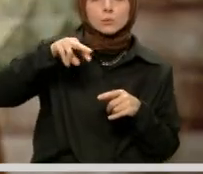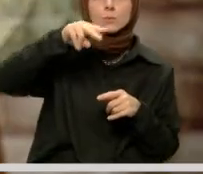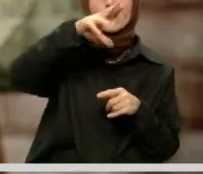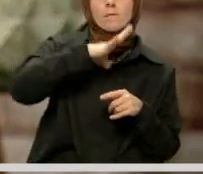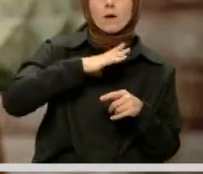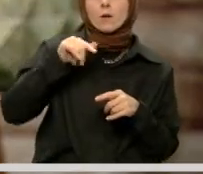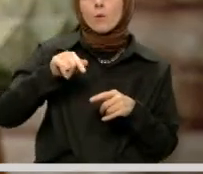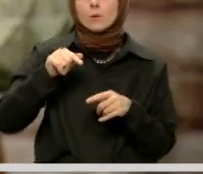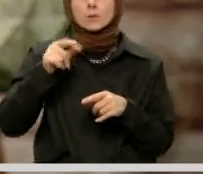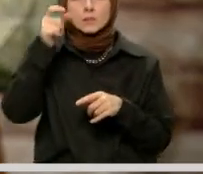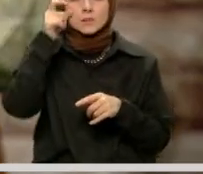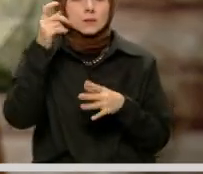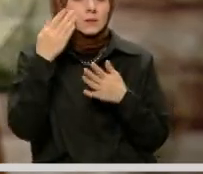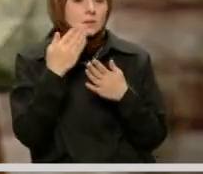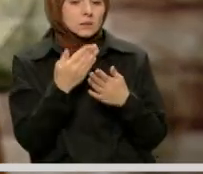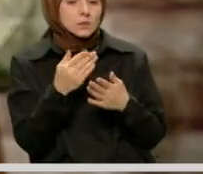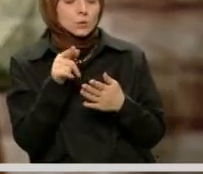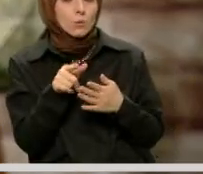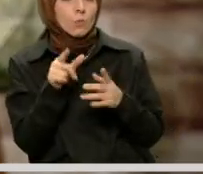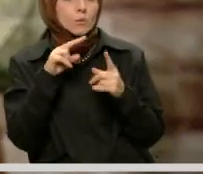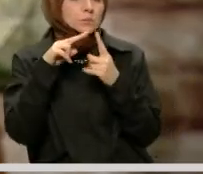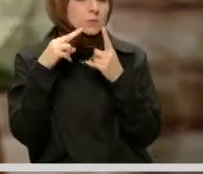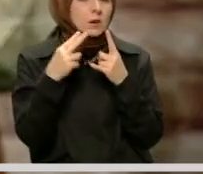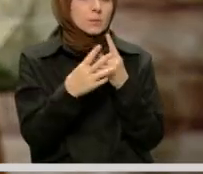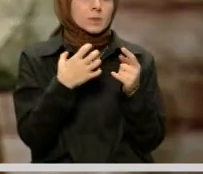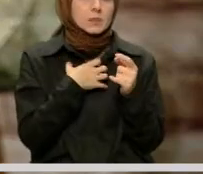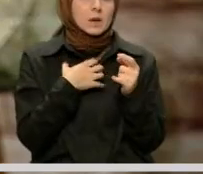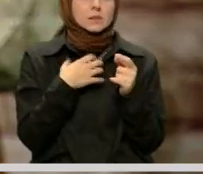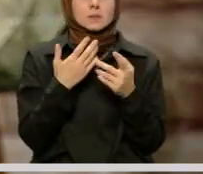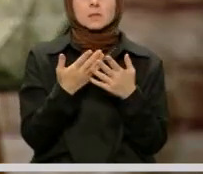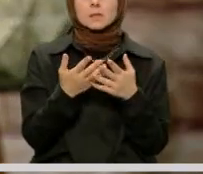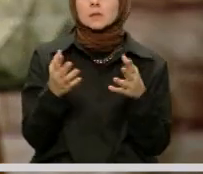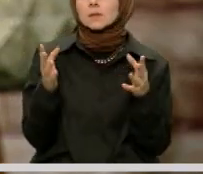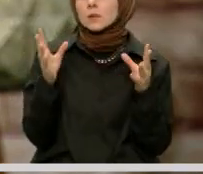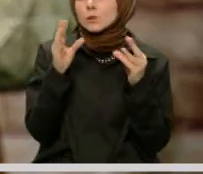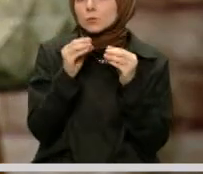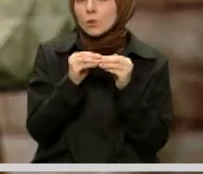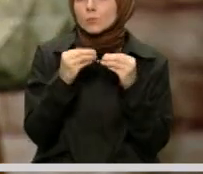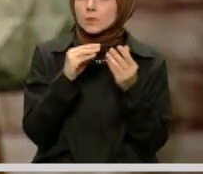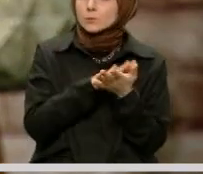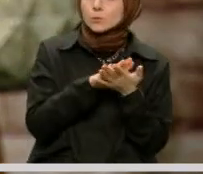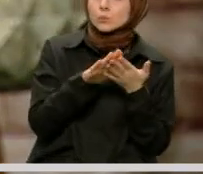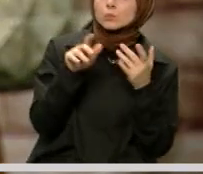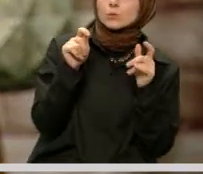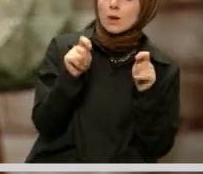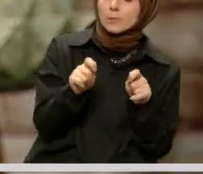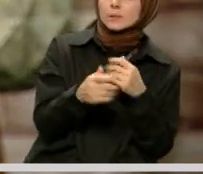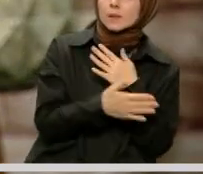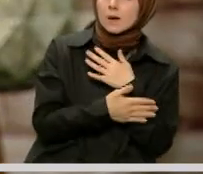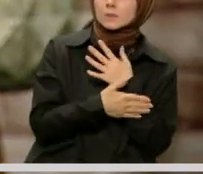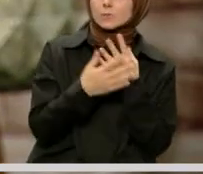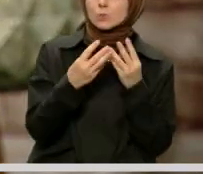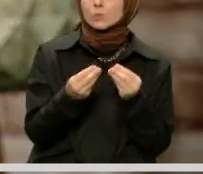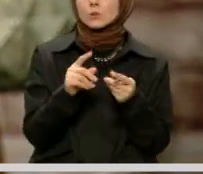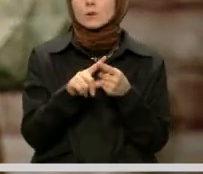çekici, ashabın, o sahabenin kendisini toparlamasını sağlayacak, Ramazan'ın diğer aylardan farklı olduğunu